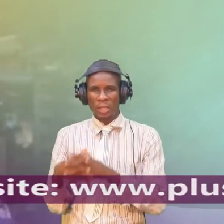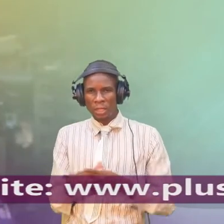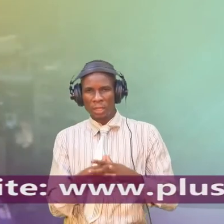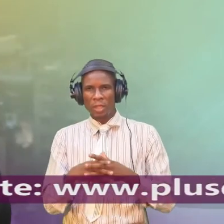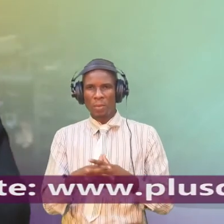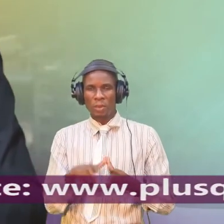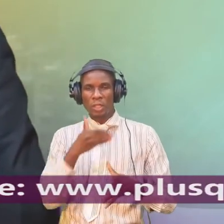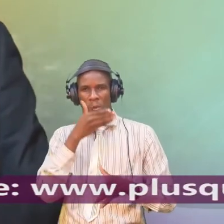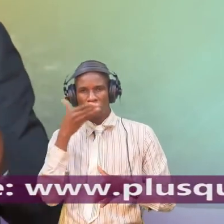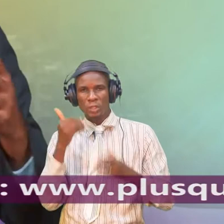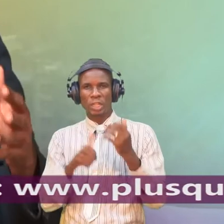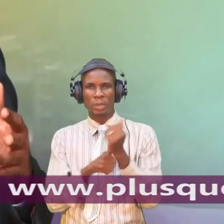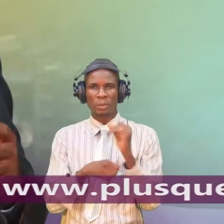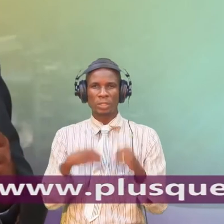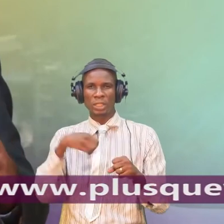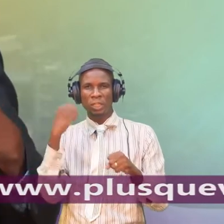53% ya Waamerika wengine